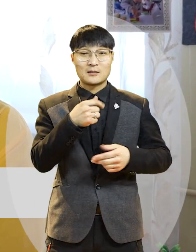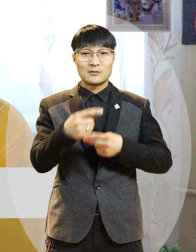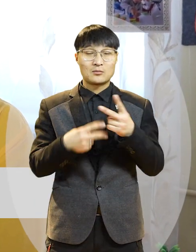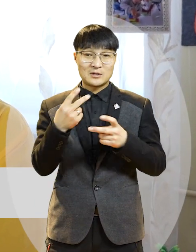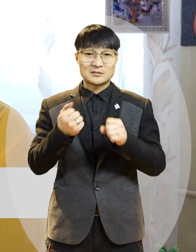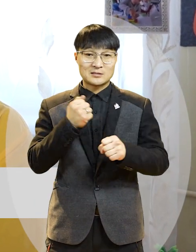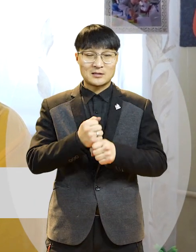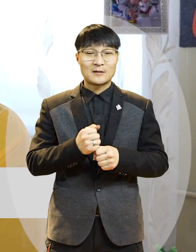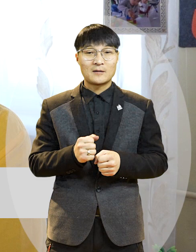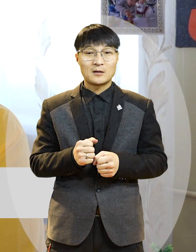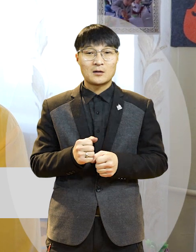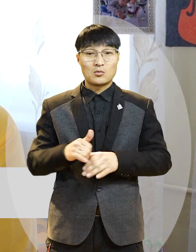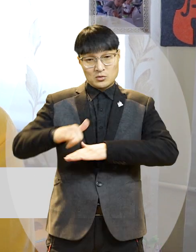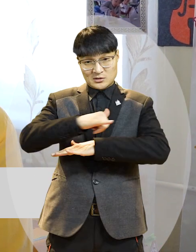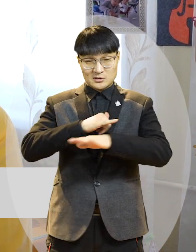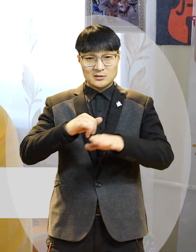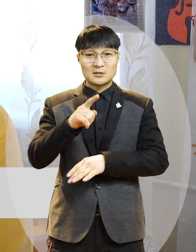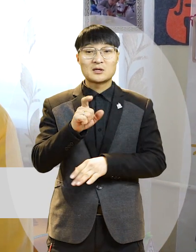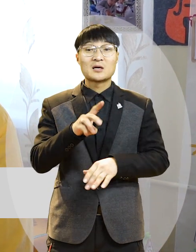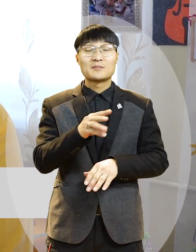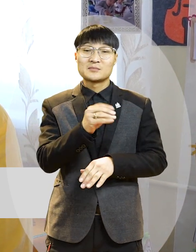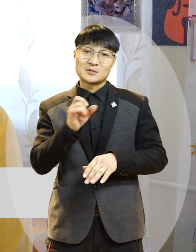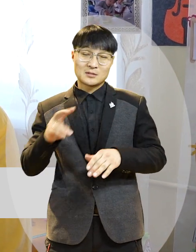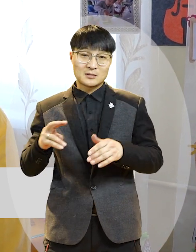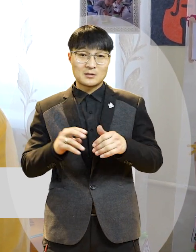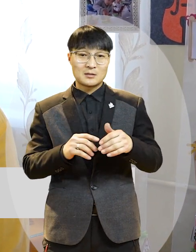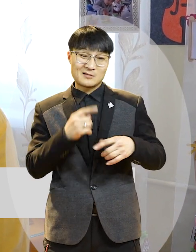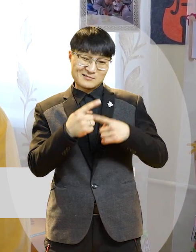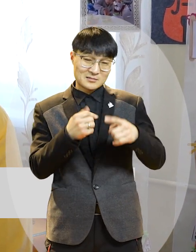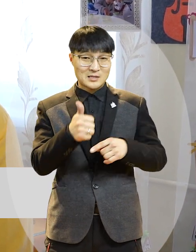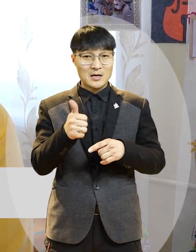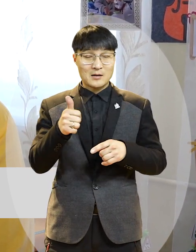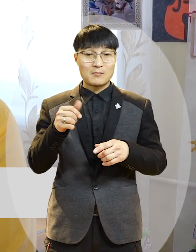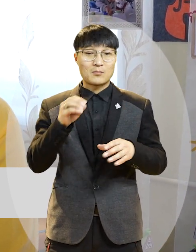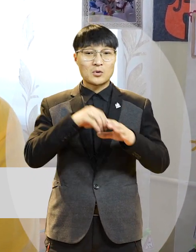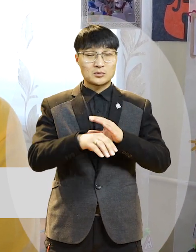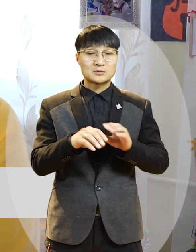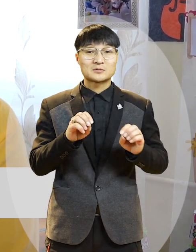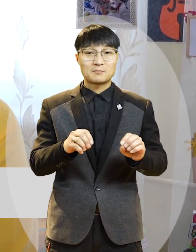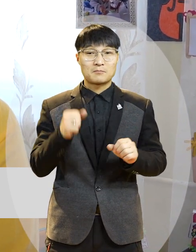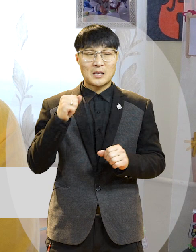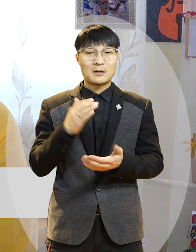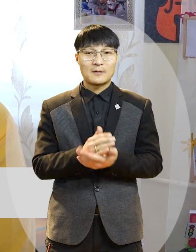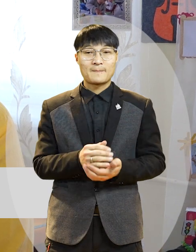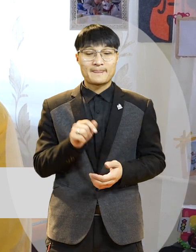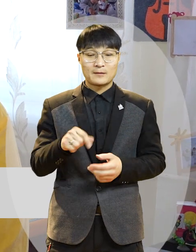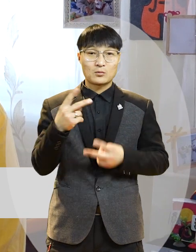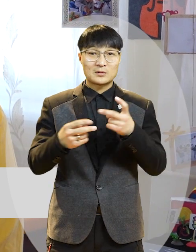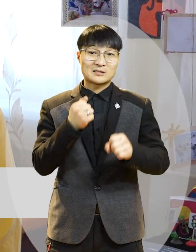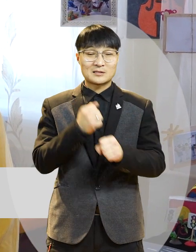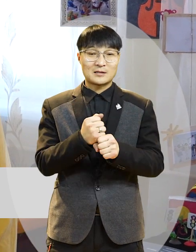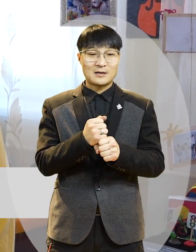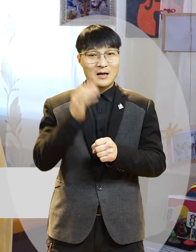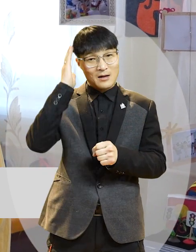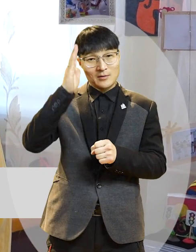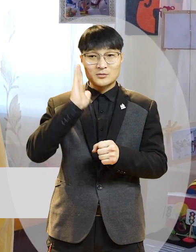ажиллагаа нь улсад бол амжилттайгаар эрэмблэгдсэн. Тэгэхээр энэ эрэмблэгдсэн одоо үйл ажиллагаа бид нар ээж аваадаа